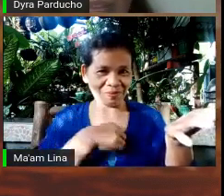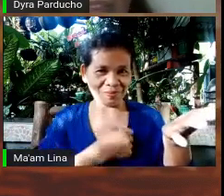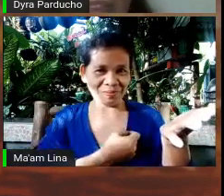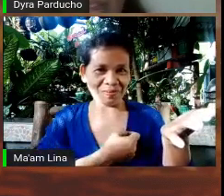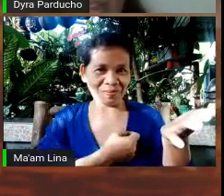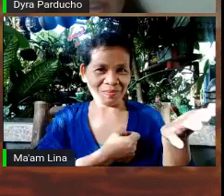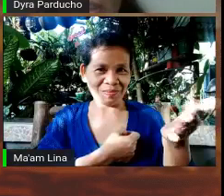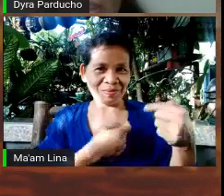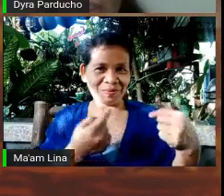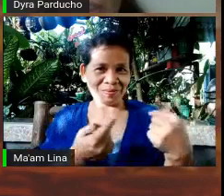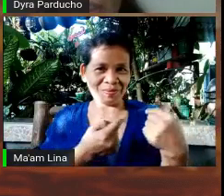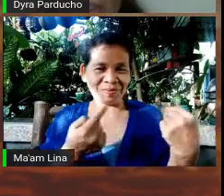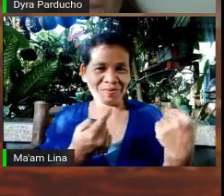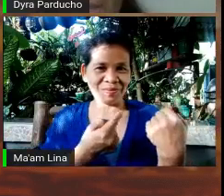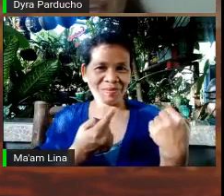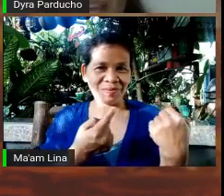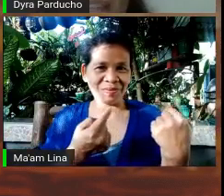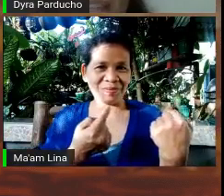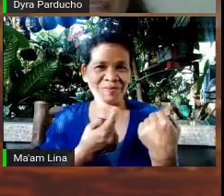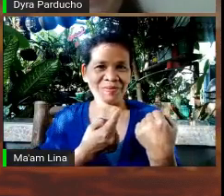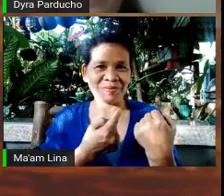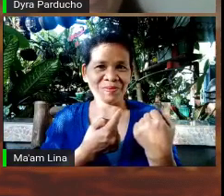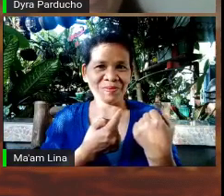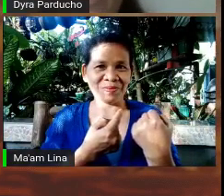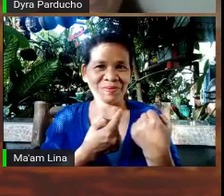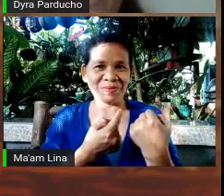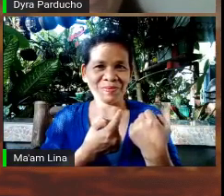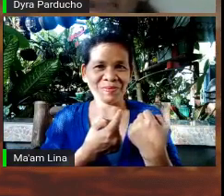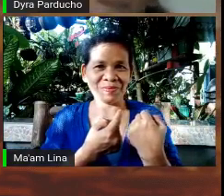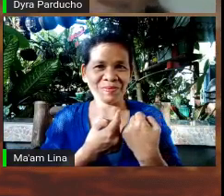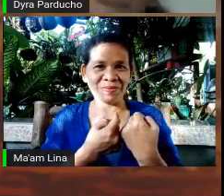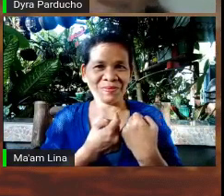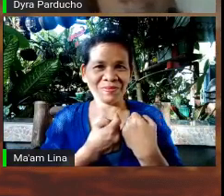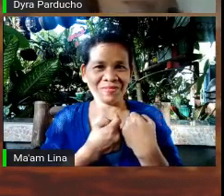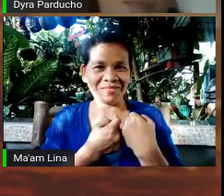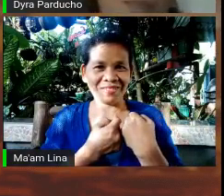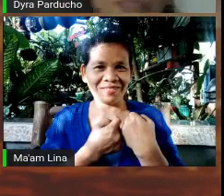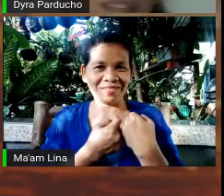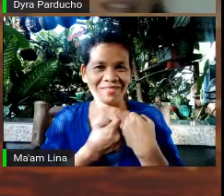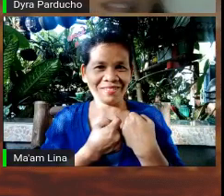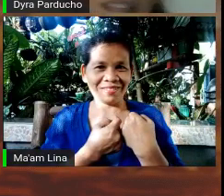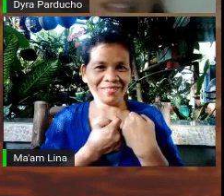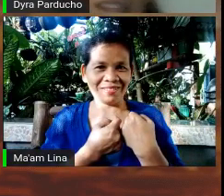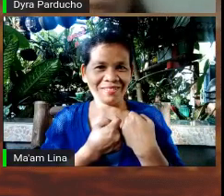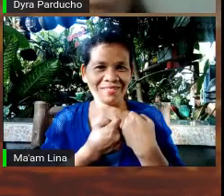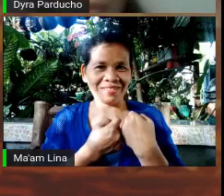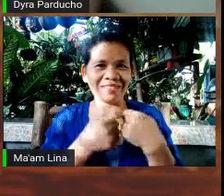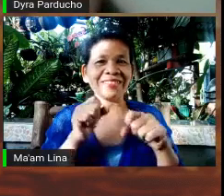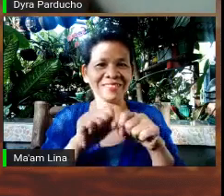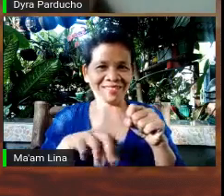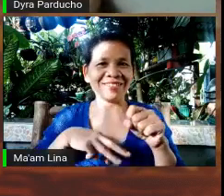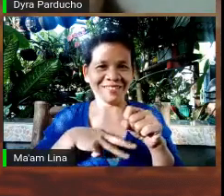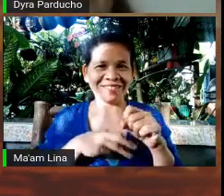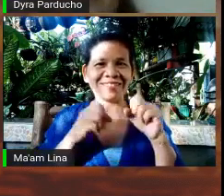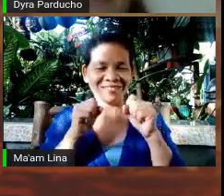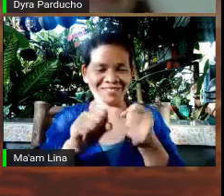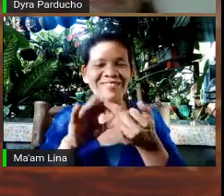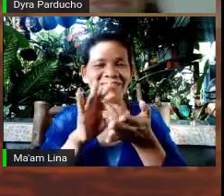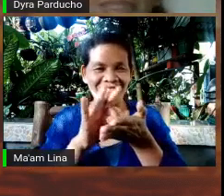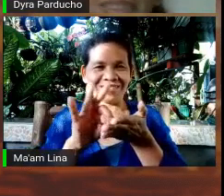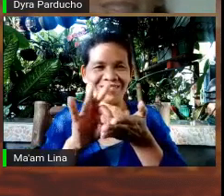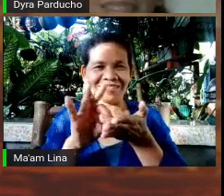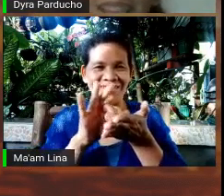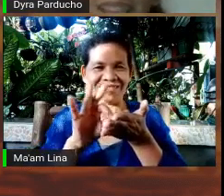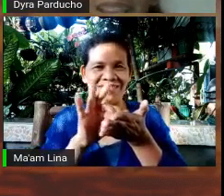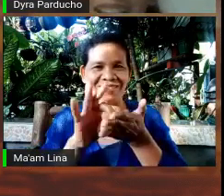binigyan po tayo ng Panginoon ng pagkakataon na tayo po ay makapagsisi po ng ating po mga kasalanan po. At